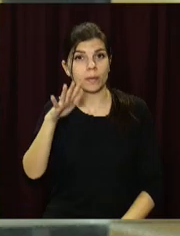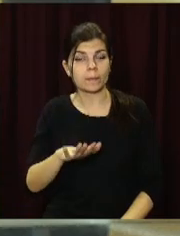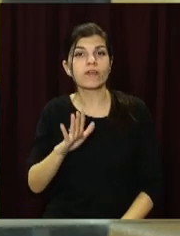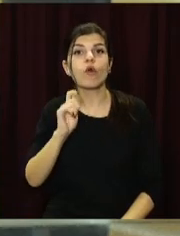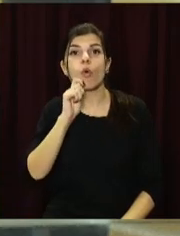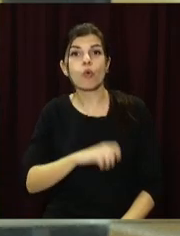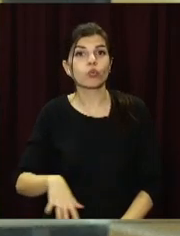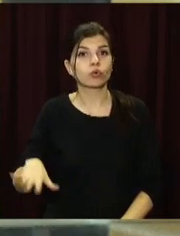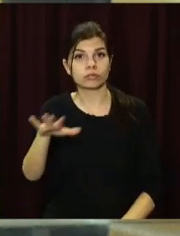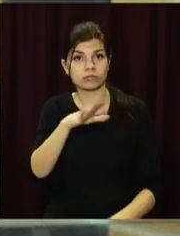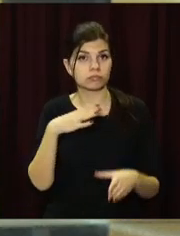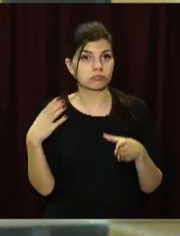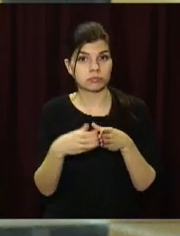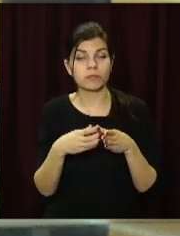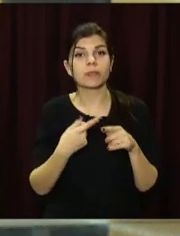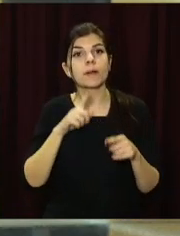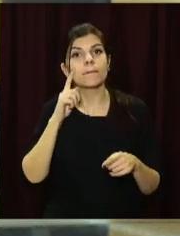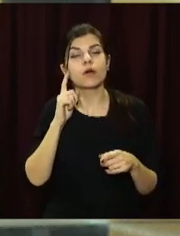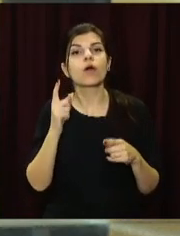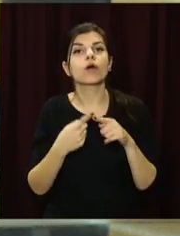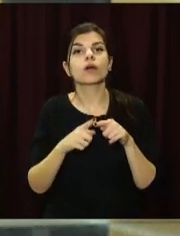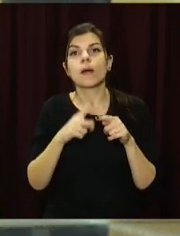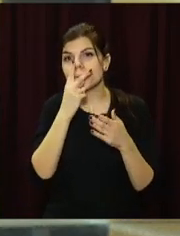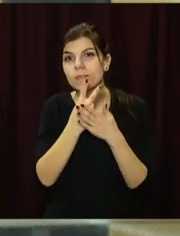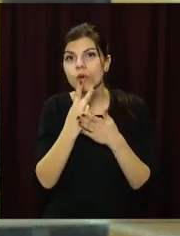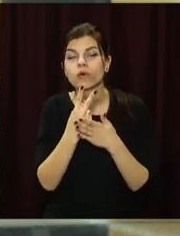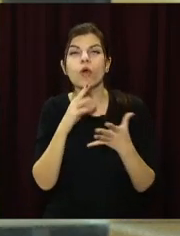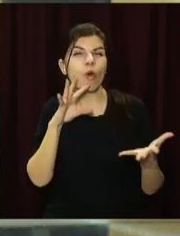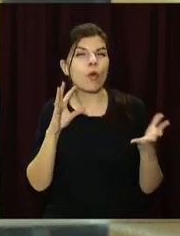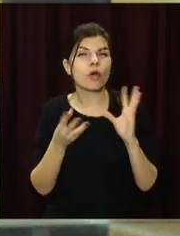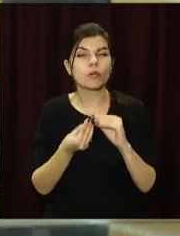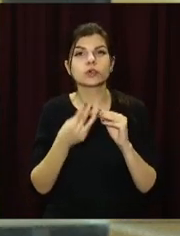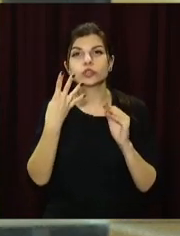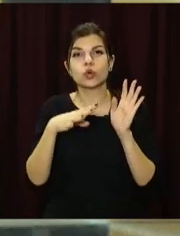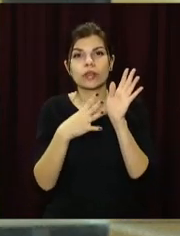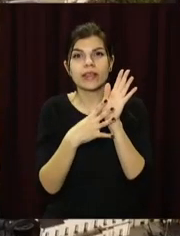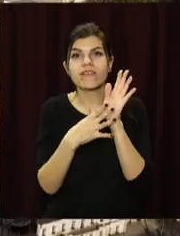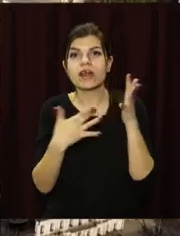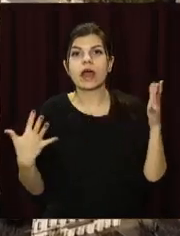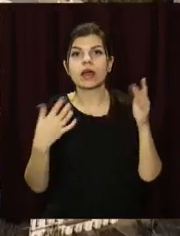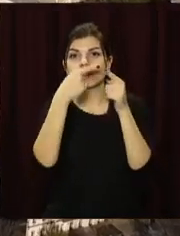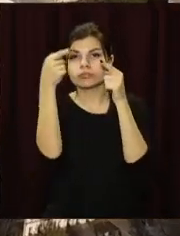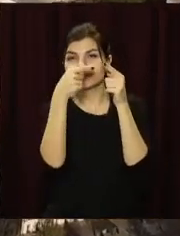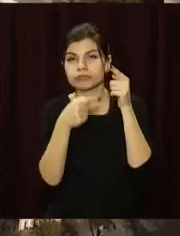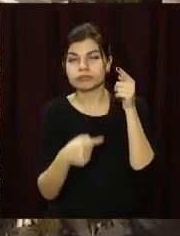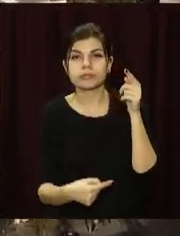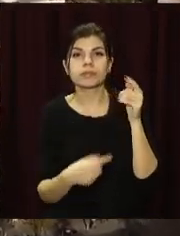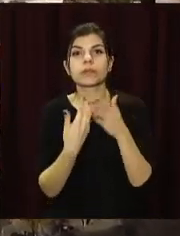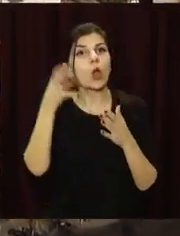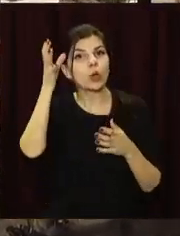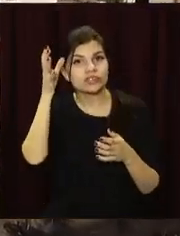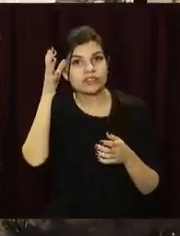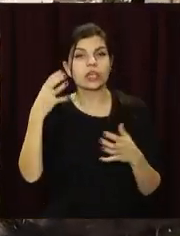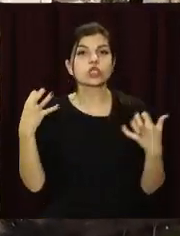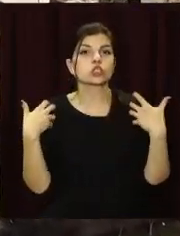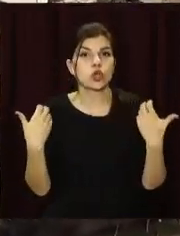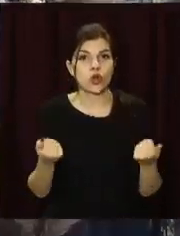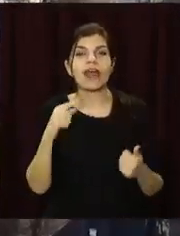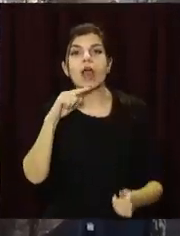Україні. Індекс благополуччя молоді – це комплексний показник, який включає 49 критеріїв за такими напрямками – освіта,